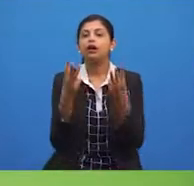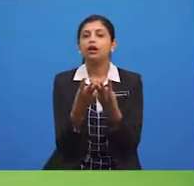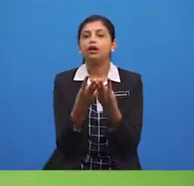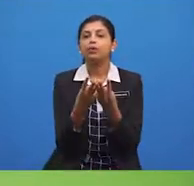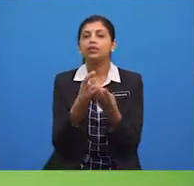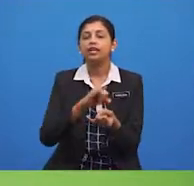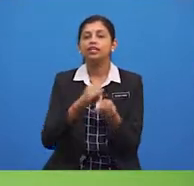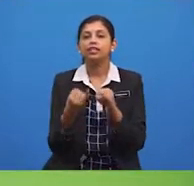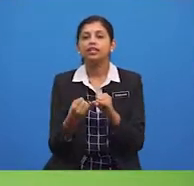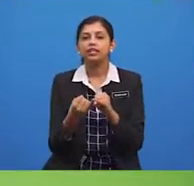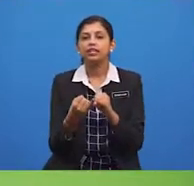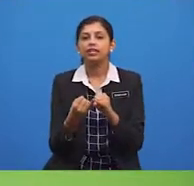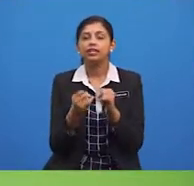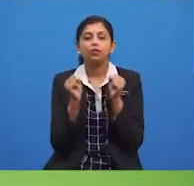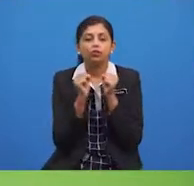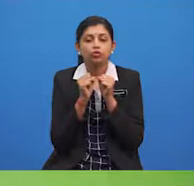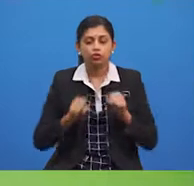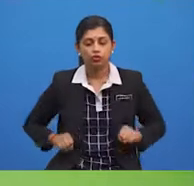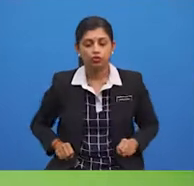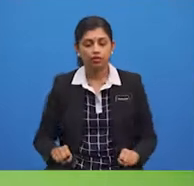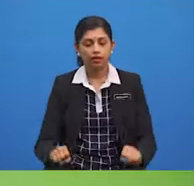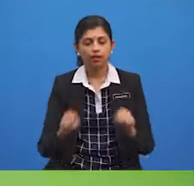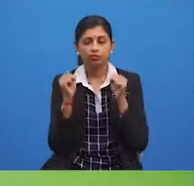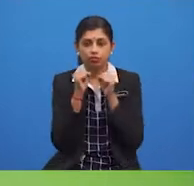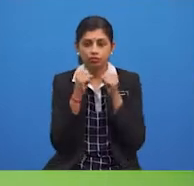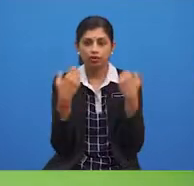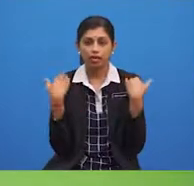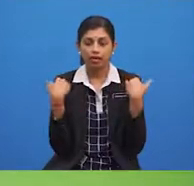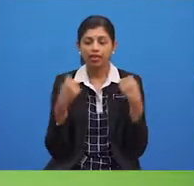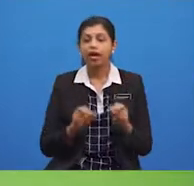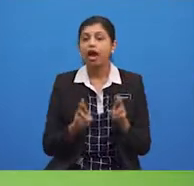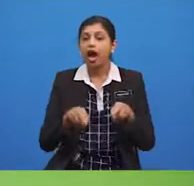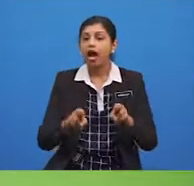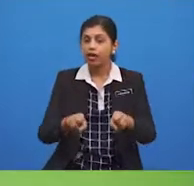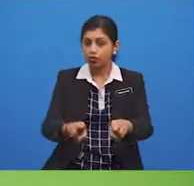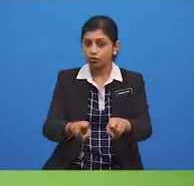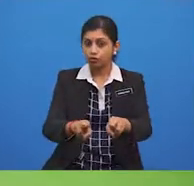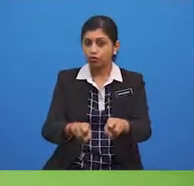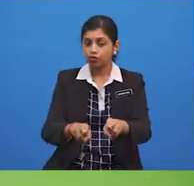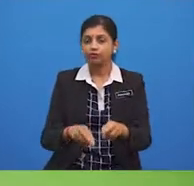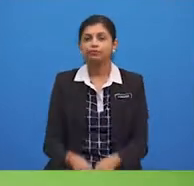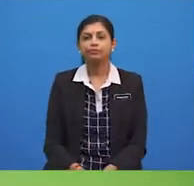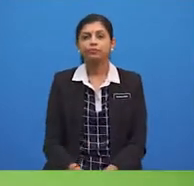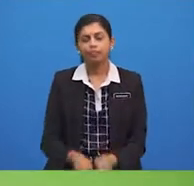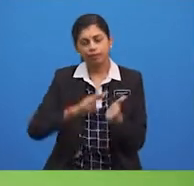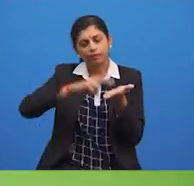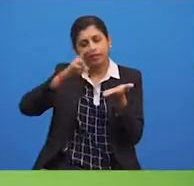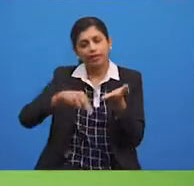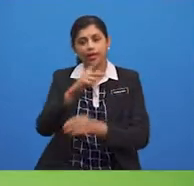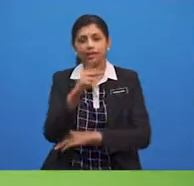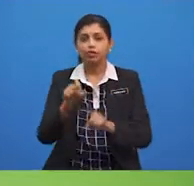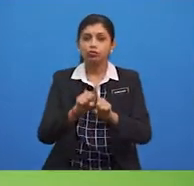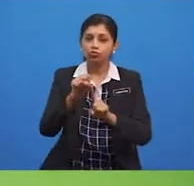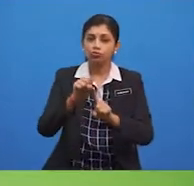sejuk sederhana sejuk mengalami arus sejuk yang merendahkan suhu di